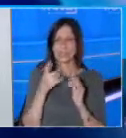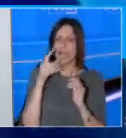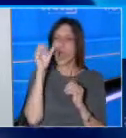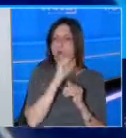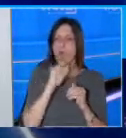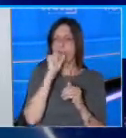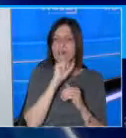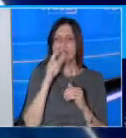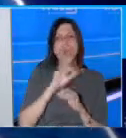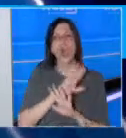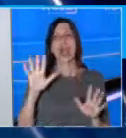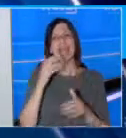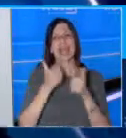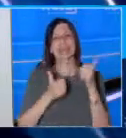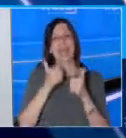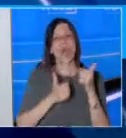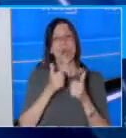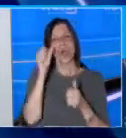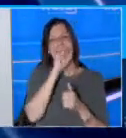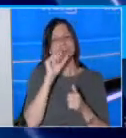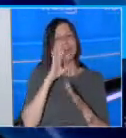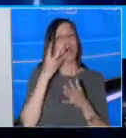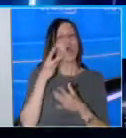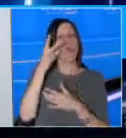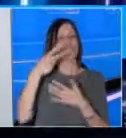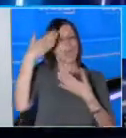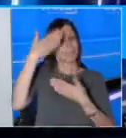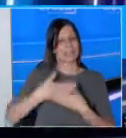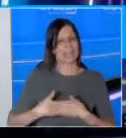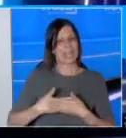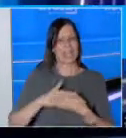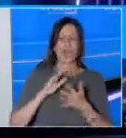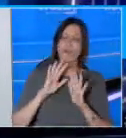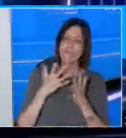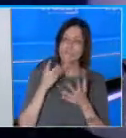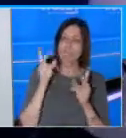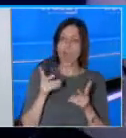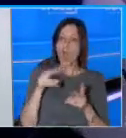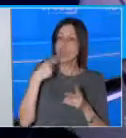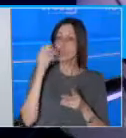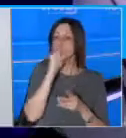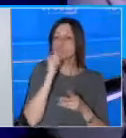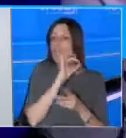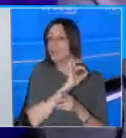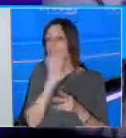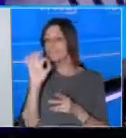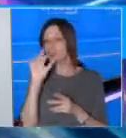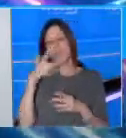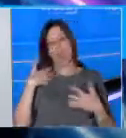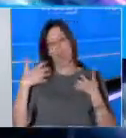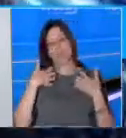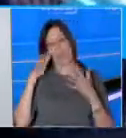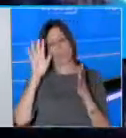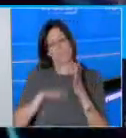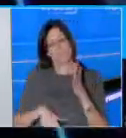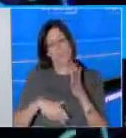האירוויזיון זה לא רק תחרות שירים, זה גם איך זה עובר מסך. ויכול להיות שיר שהוא מצוין, אבל ההופעה פחות עוברת,